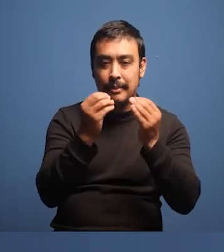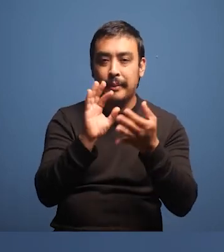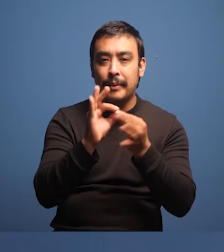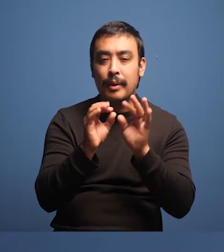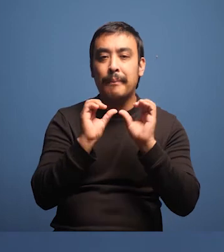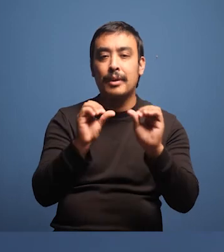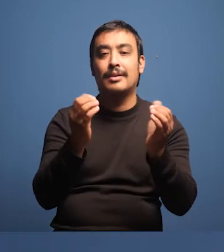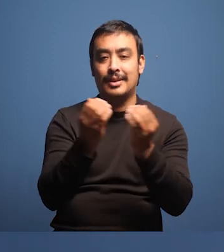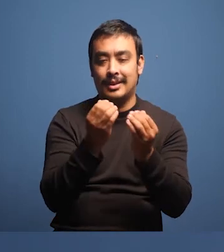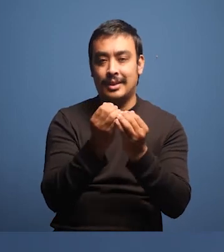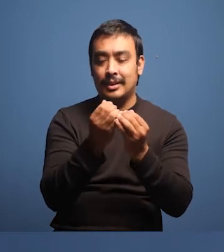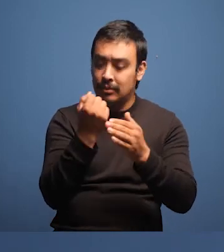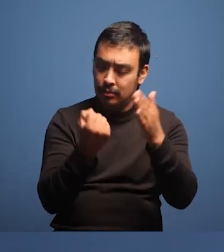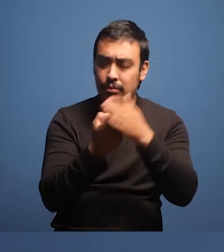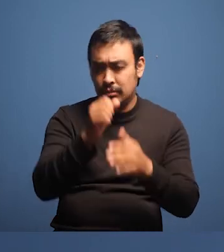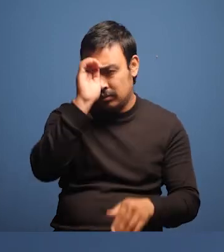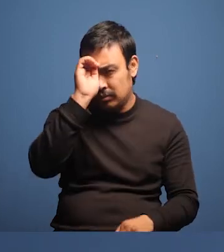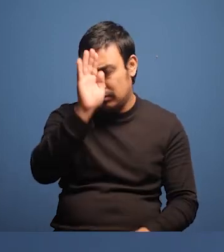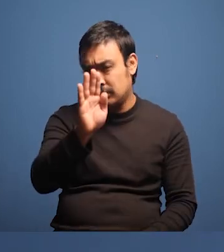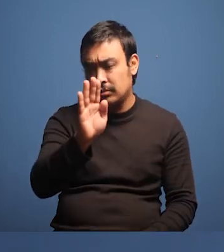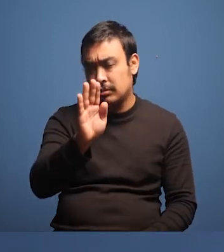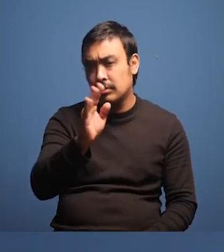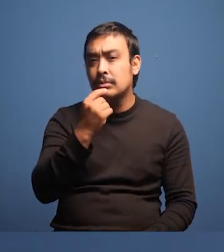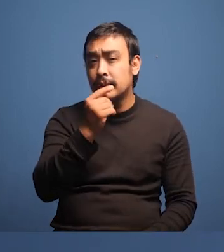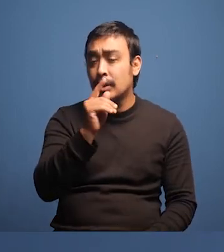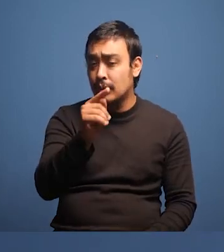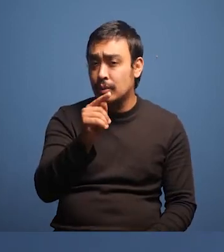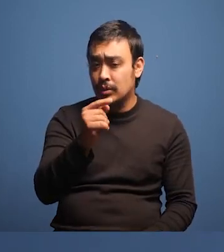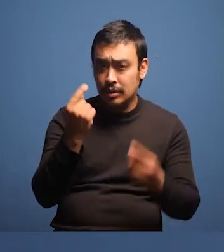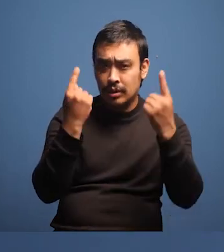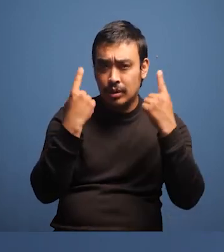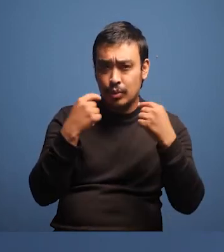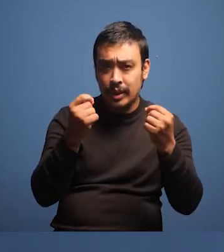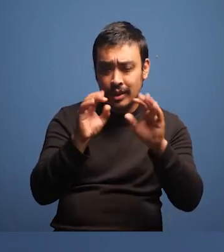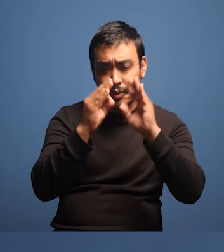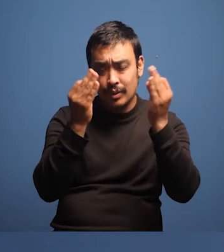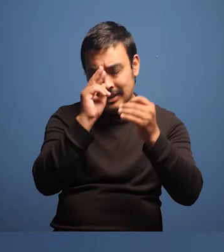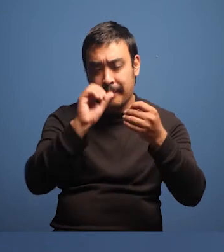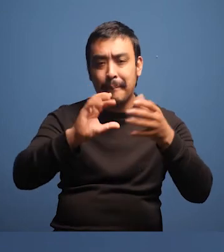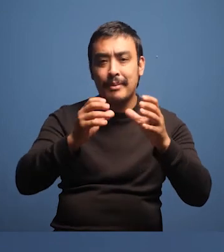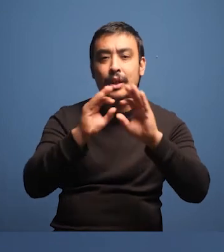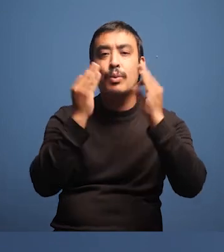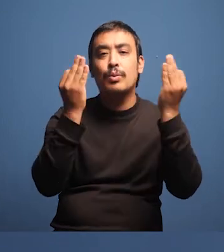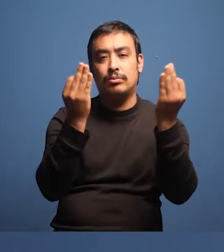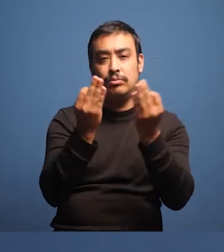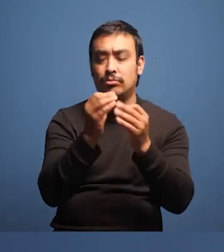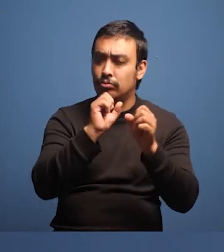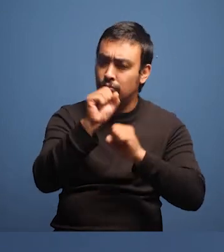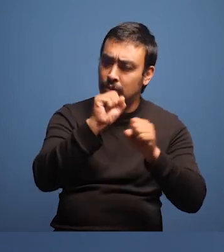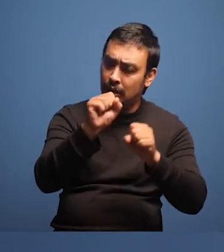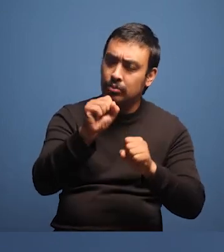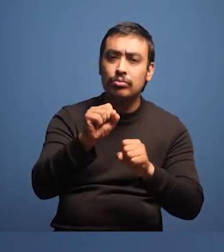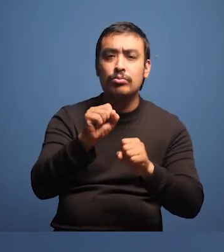भन्नुपर्दाखेरि चाहिँ आई थिङ्क मेन म्यासेज भनेकै म चाहिँ के भन्नु हुन्छ भने आइदर फिजिकल वर्ल्डमा भए पनि अथवा डिजिटल वर्ल्डमा भए पनि बी योर सेल्फ एन्ड बी